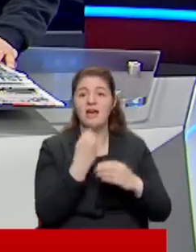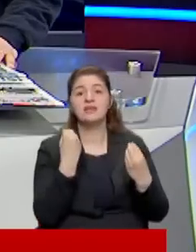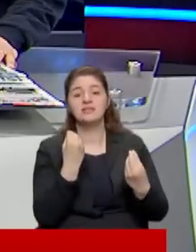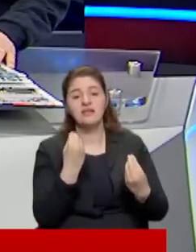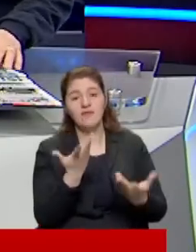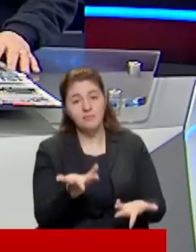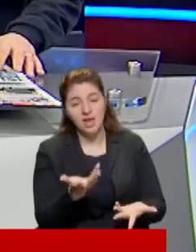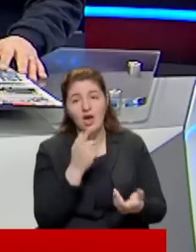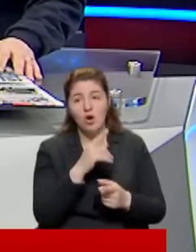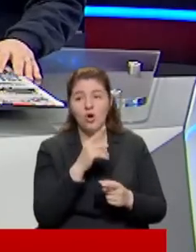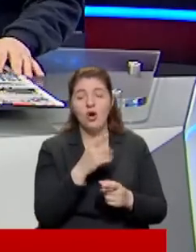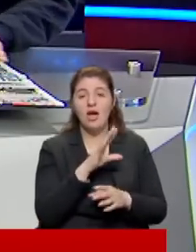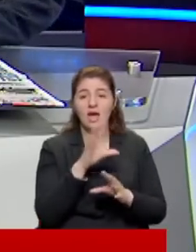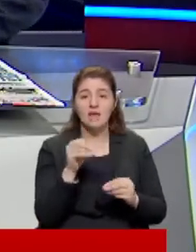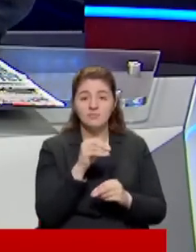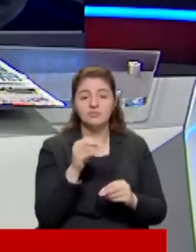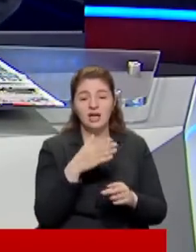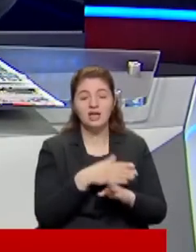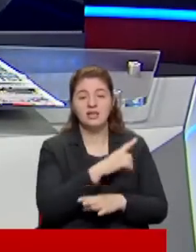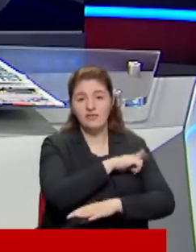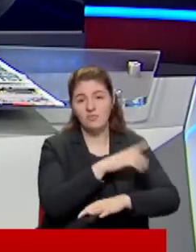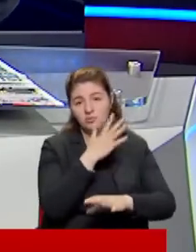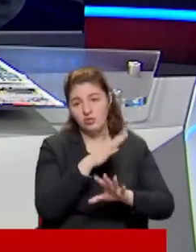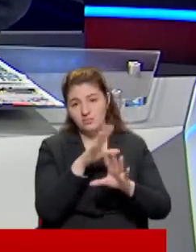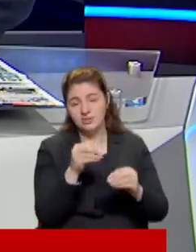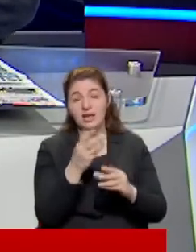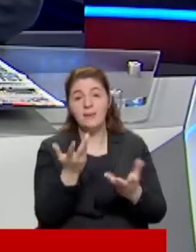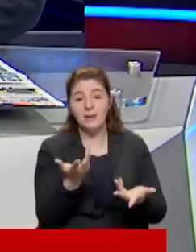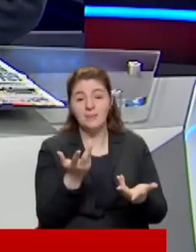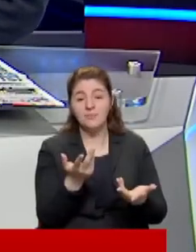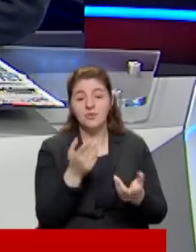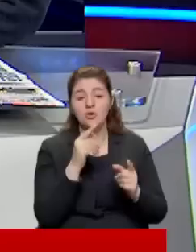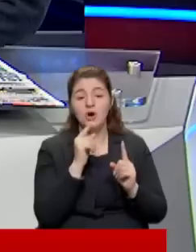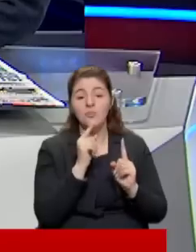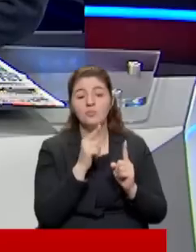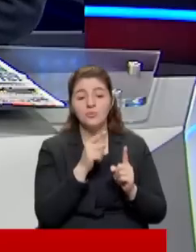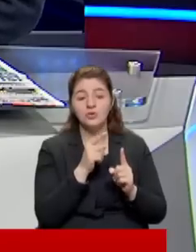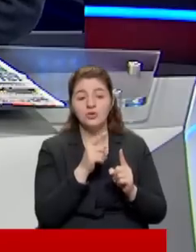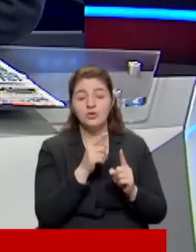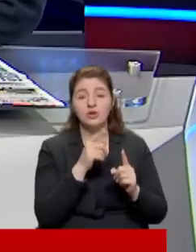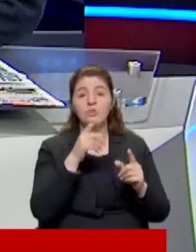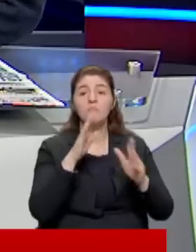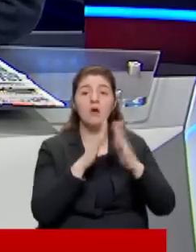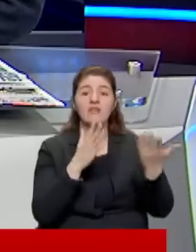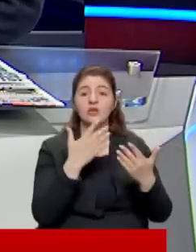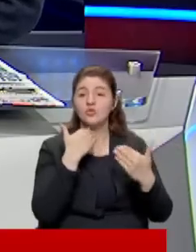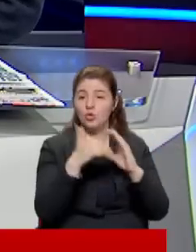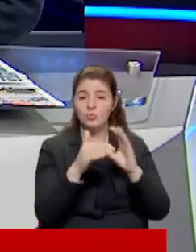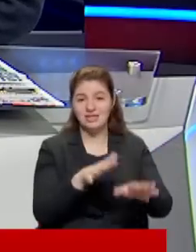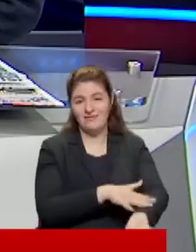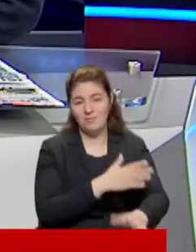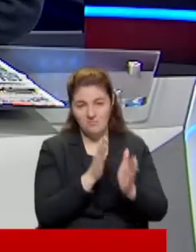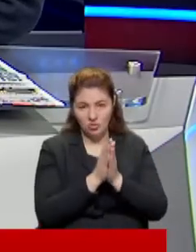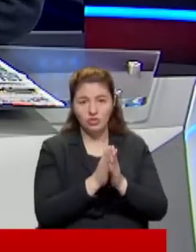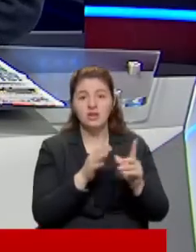Tabii canım. Onu da hepimiz aslında biliyoruz. Peki yine de bu işte muhalefetin yorumu olabilir. Sizin